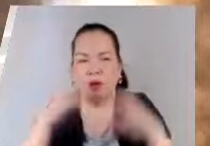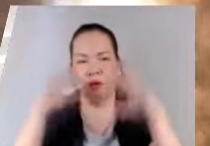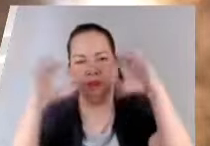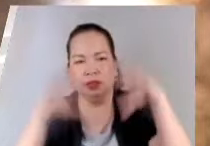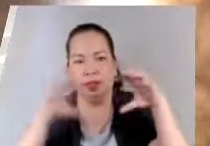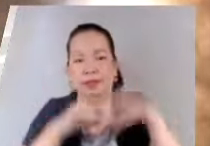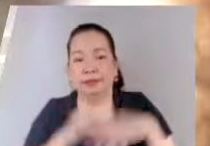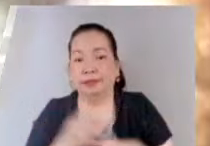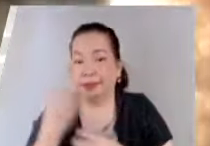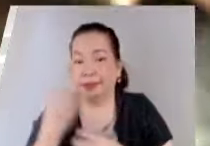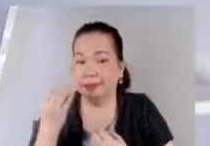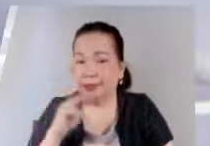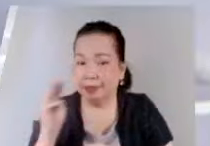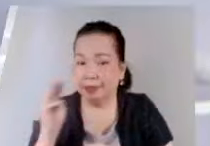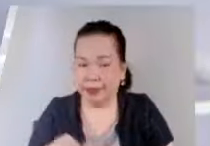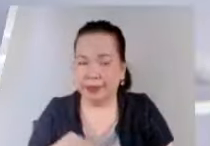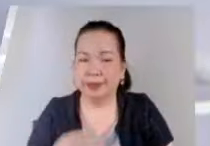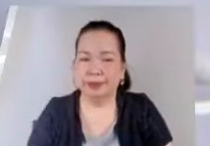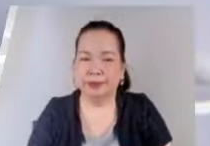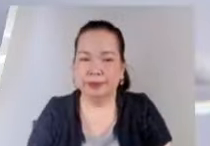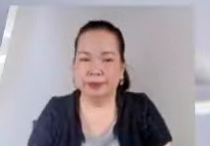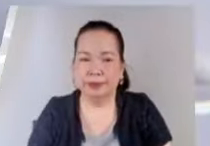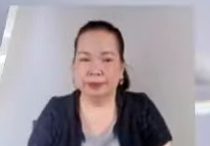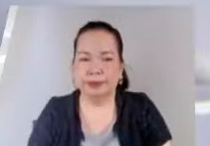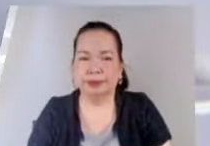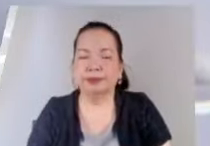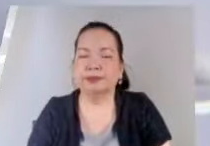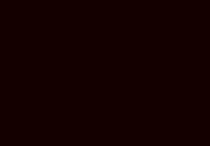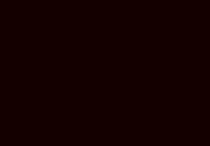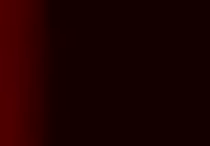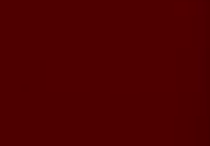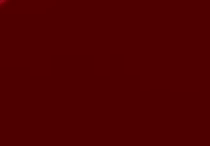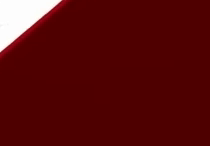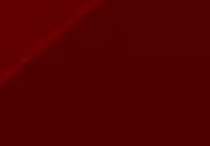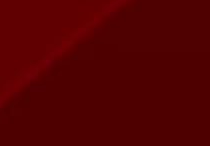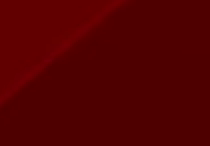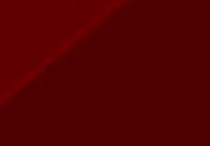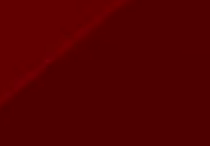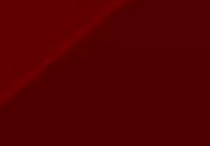inyo. Ingat, maraming salamat, Jamie Santos.